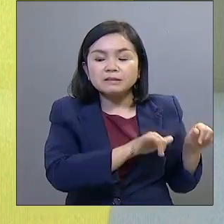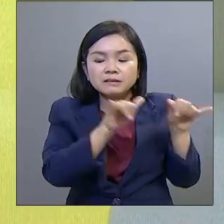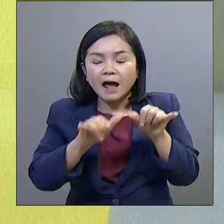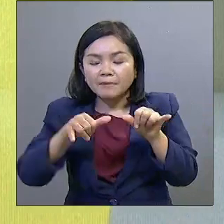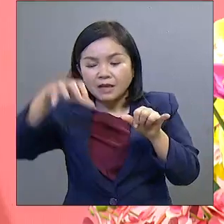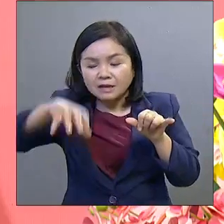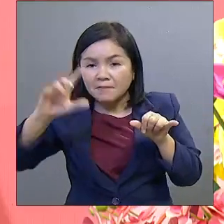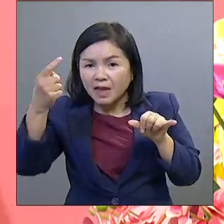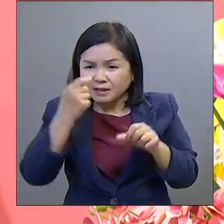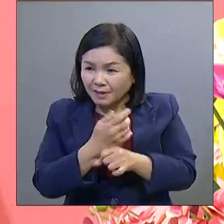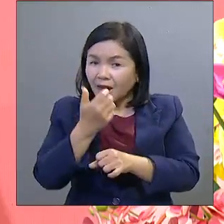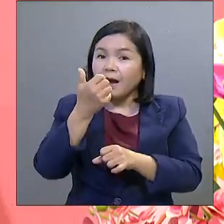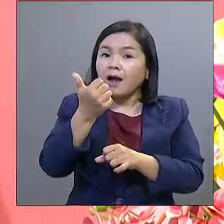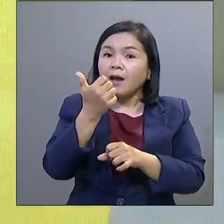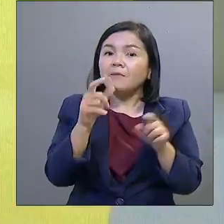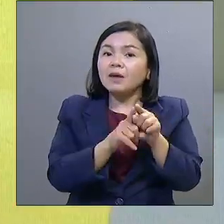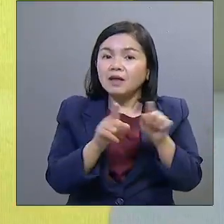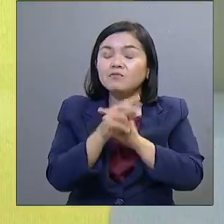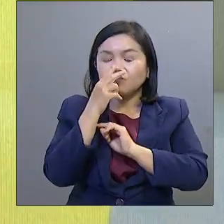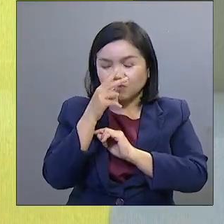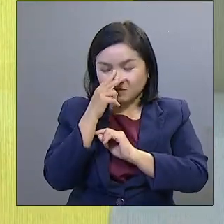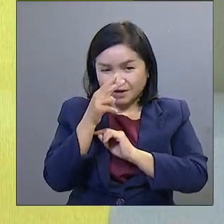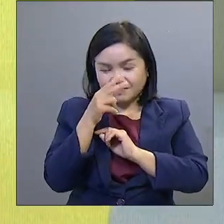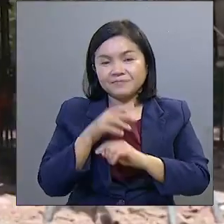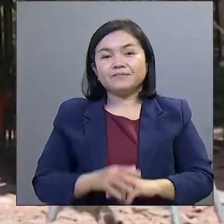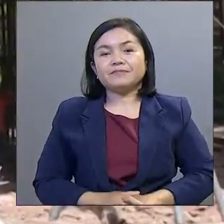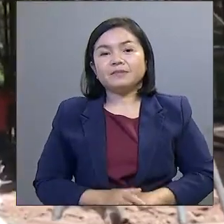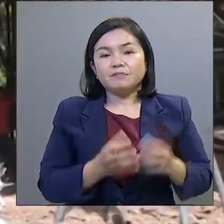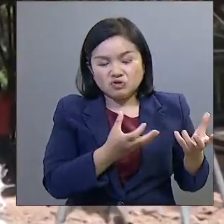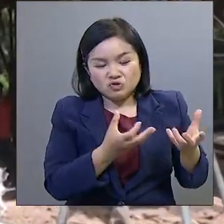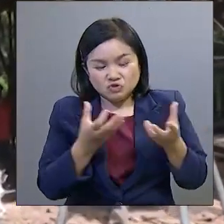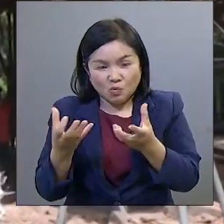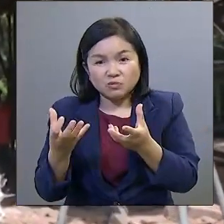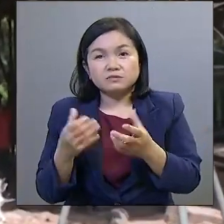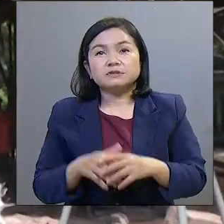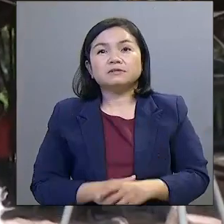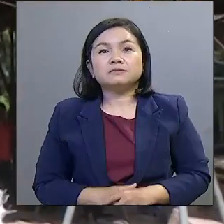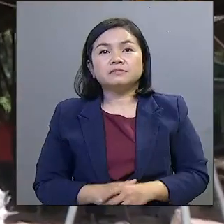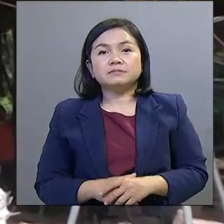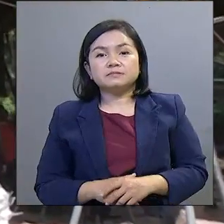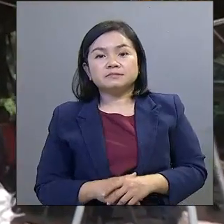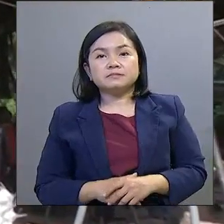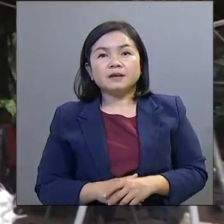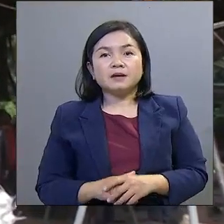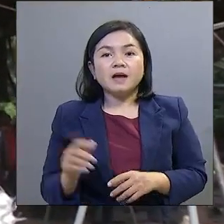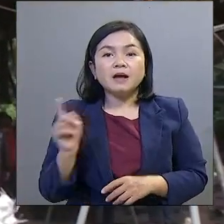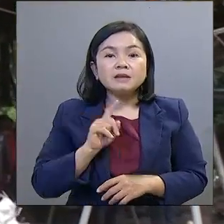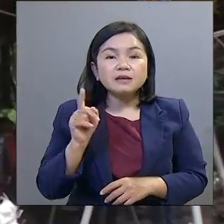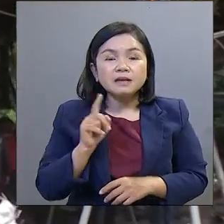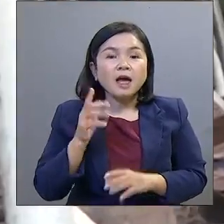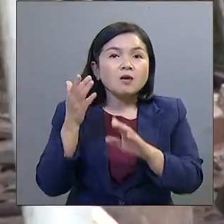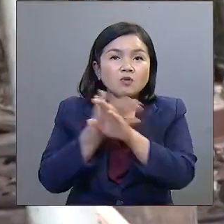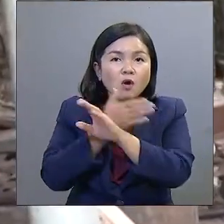ทำยังไง แล้วมันจะทำได้เหรอ เขาเรียกดีดบ้านทำยังไงไปดูกันค่ะคุณผู้ชมนี่นี่คือก่